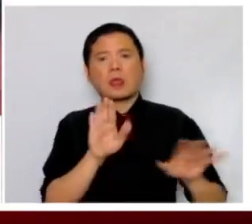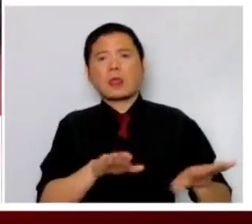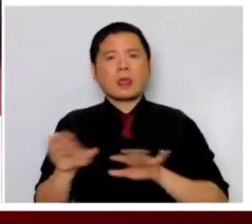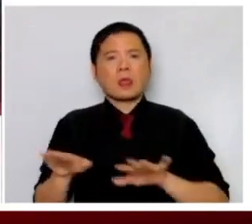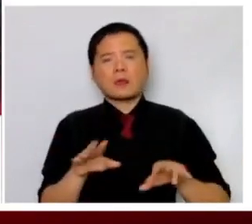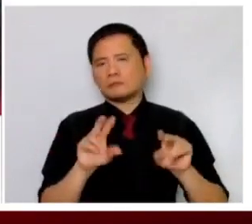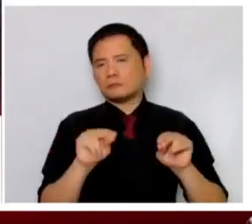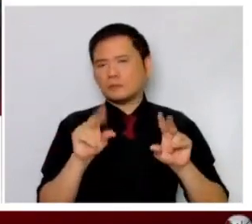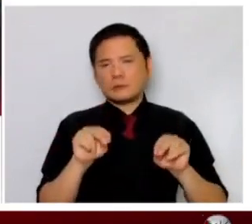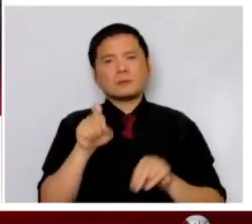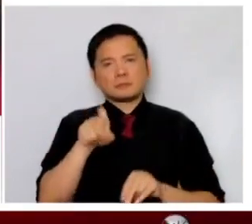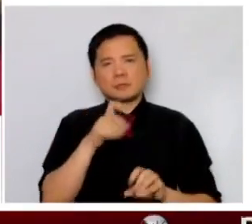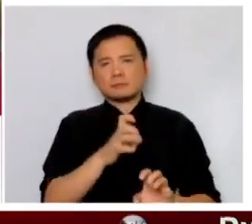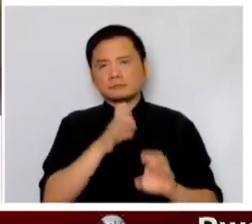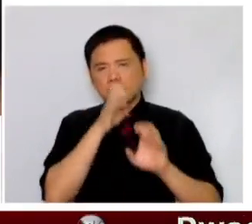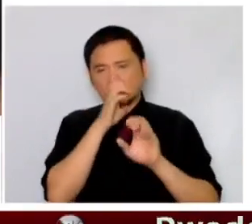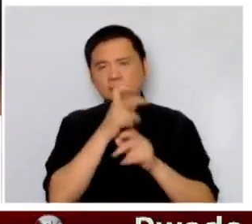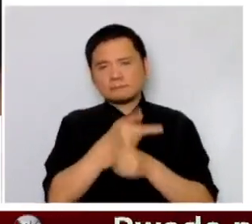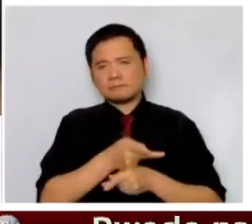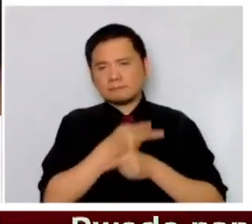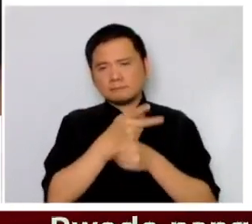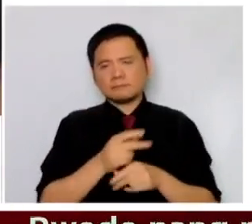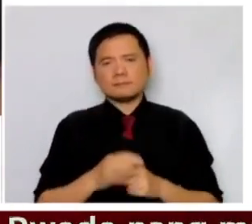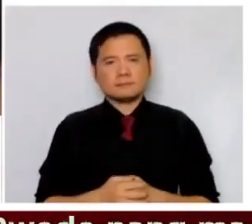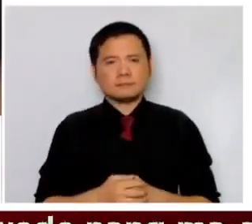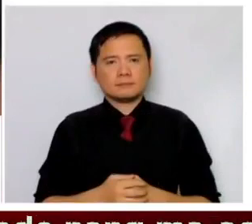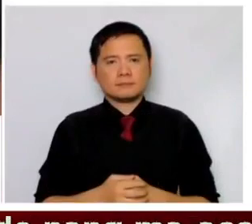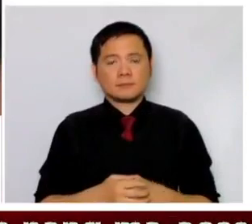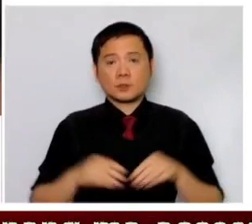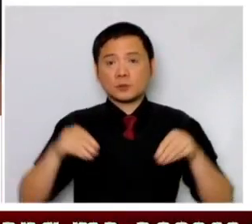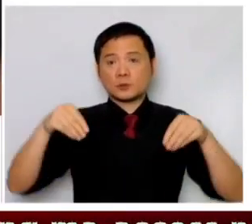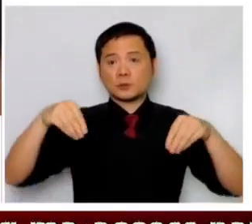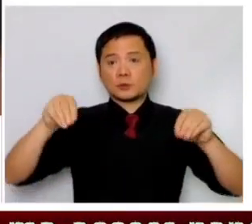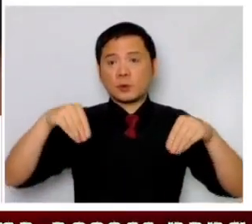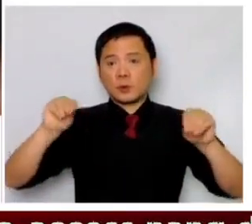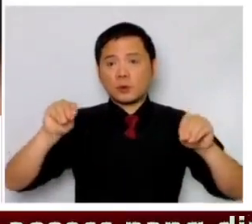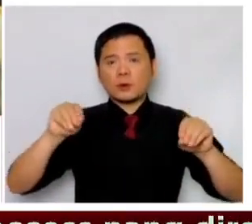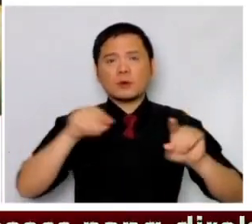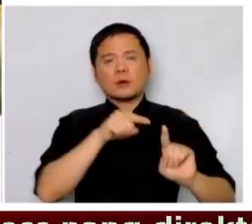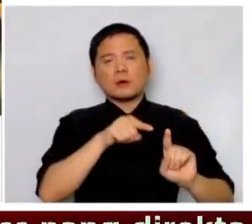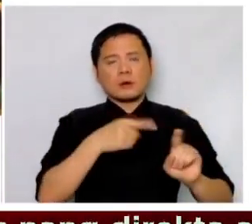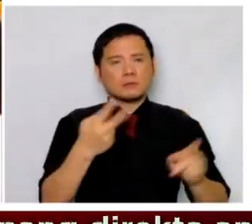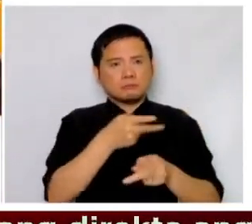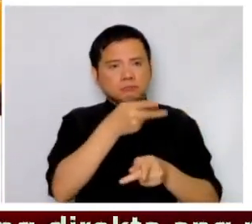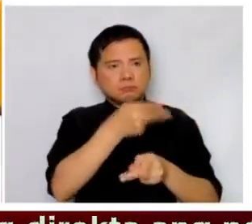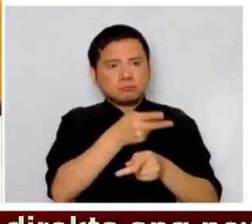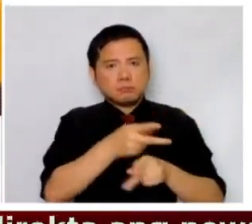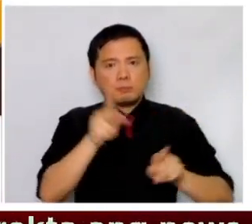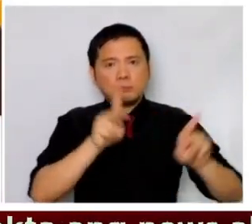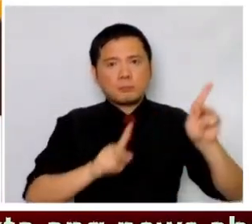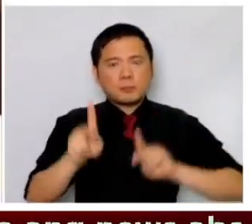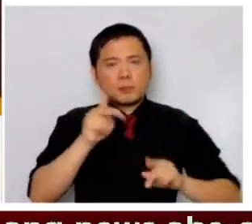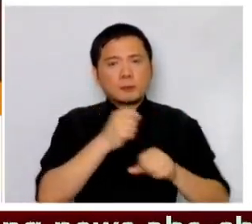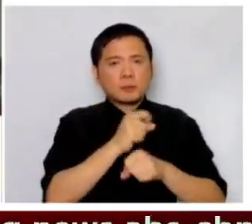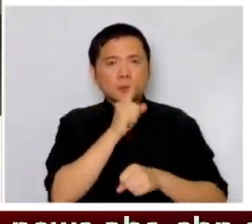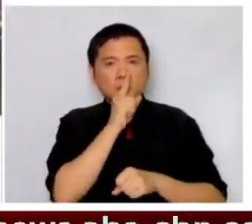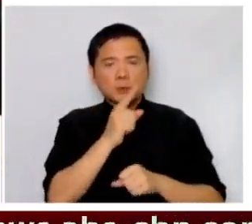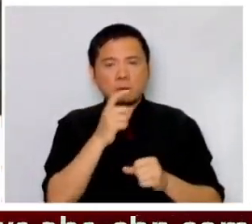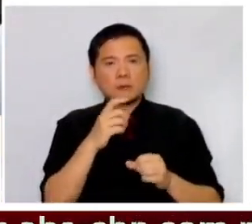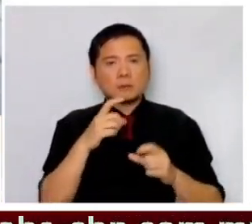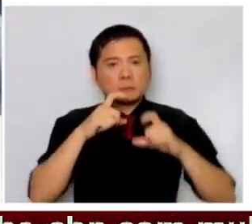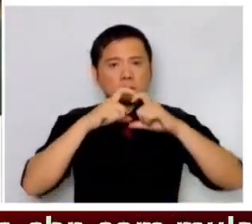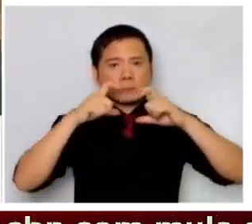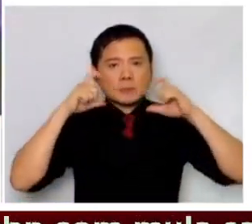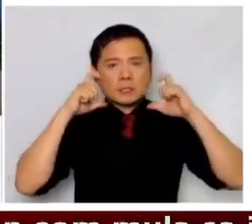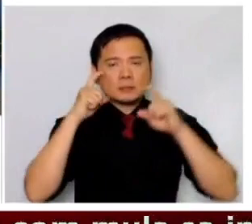ang ilan sa mga nagtitinda at mamimili na hindi maayos ang pagkakasuot ng face mask. Nababaliwala rin ang physical